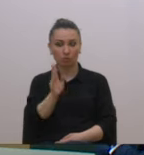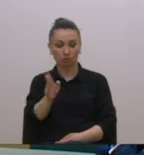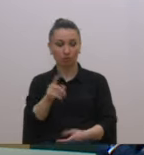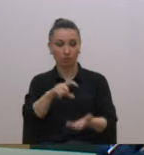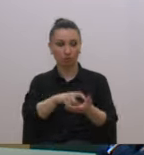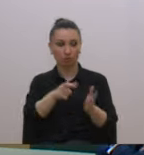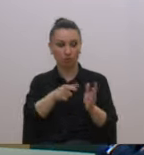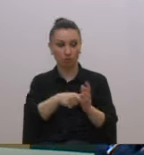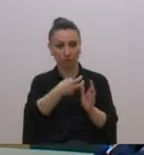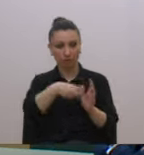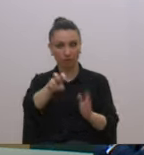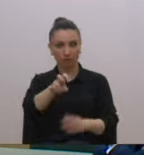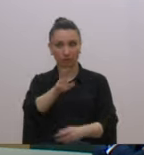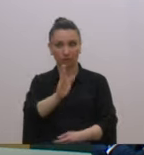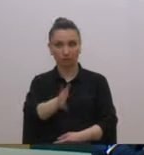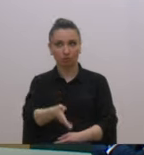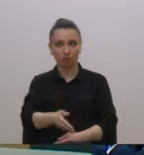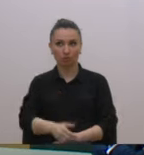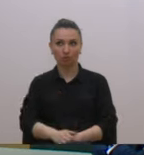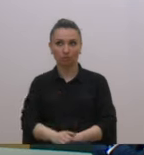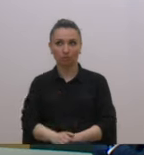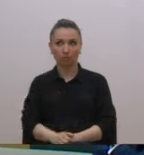დაგატოვებინებ დარბაზს.